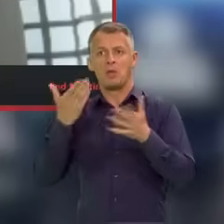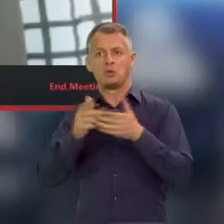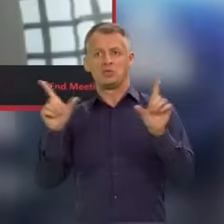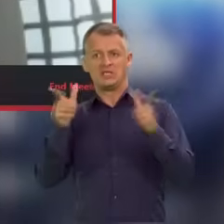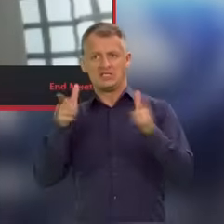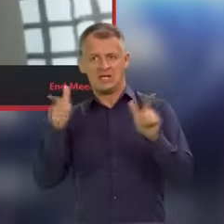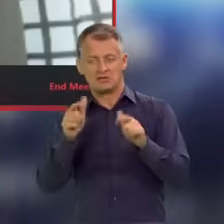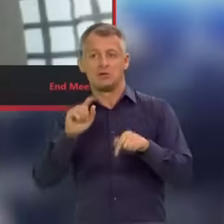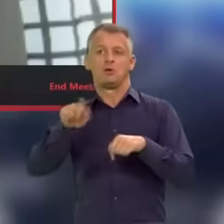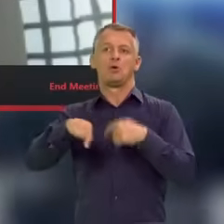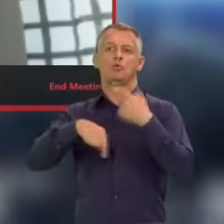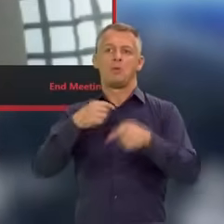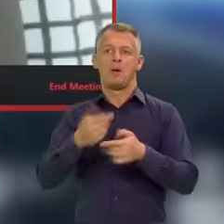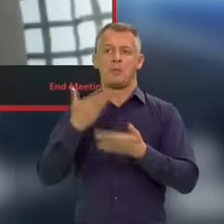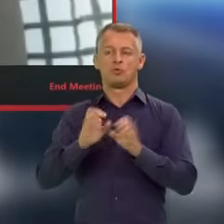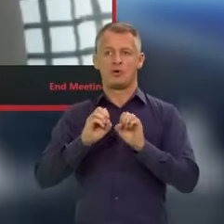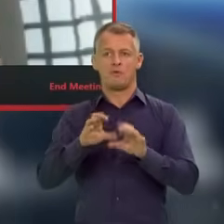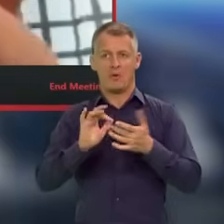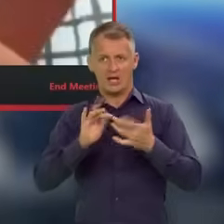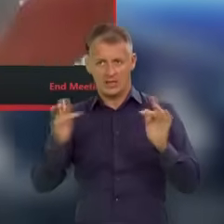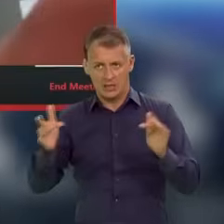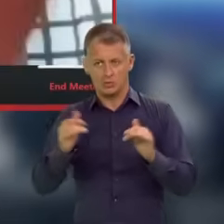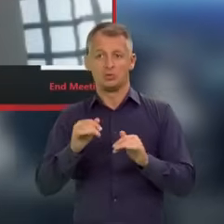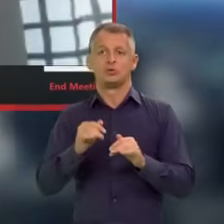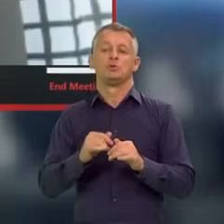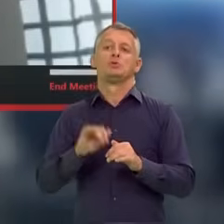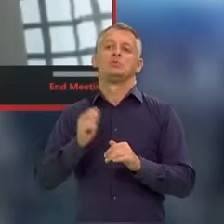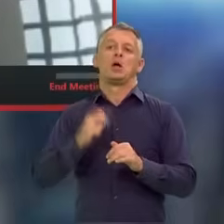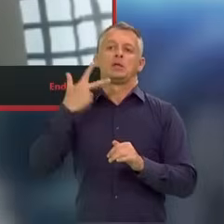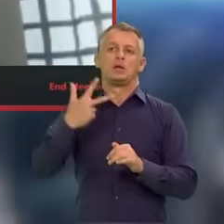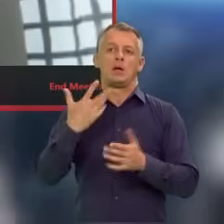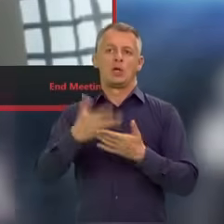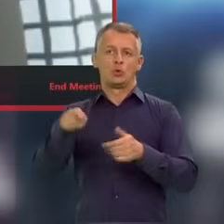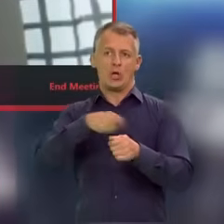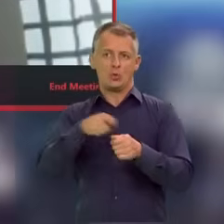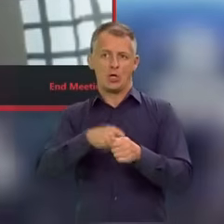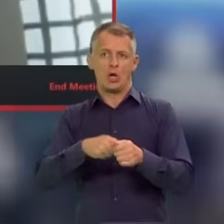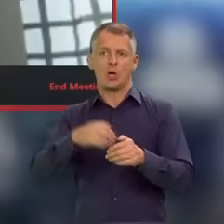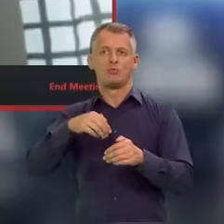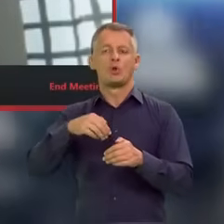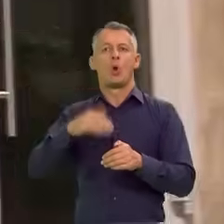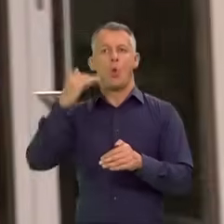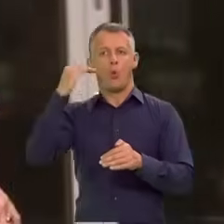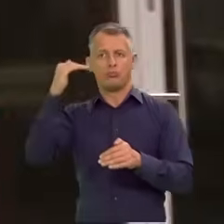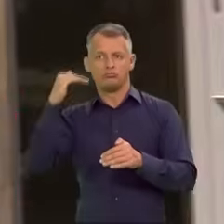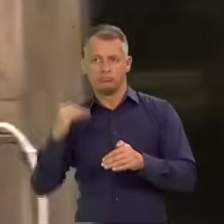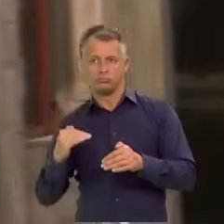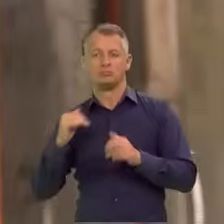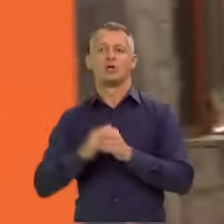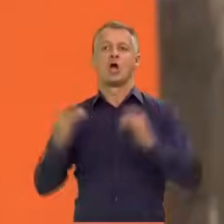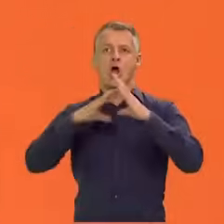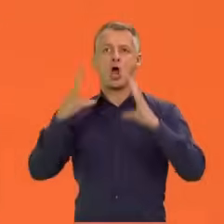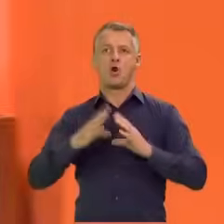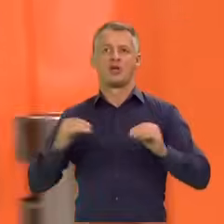pentru informare și educare în ultima instanță. În România, cele